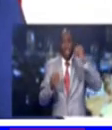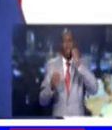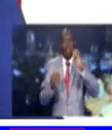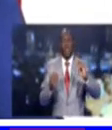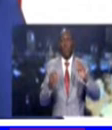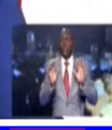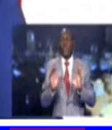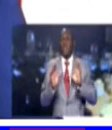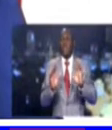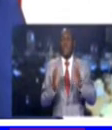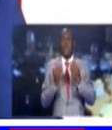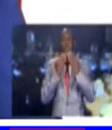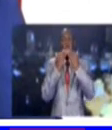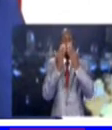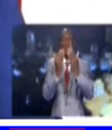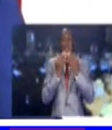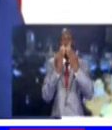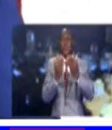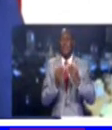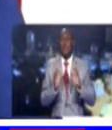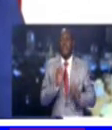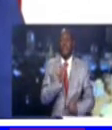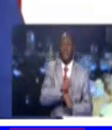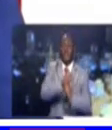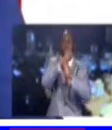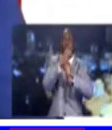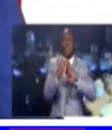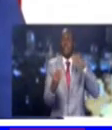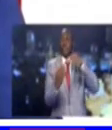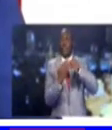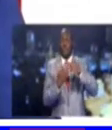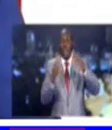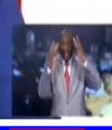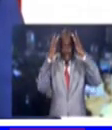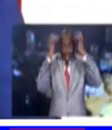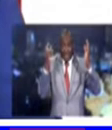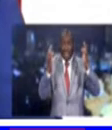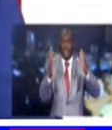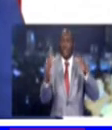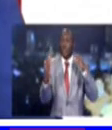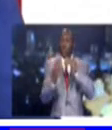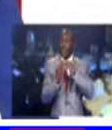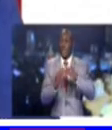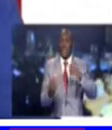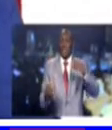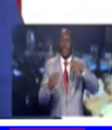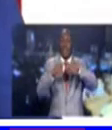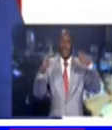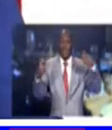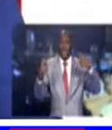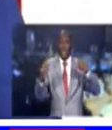renouvelle mes remerciements et mon soutien dans ce combat jusqu'à quand un ennemi vicieux